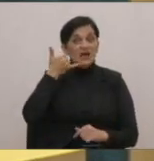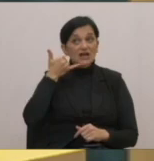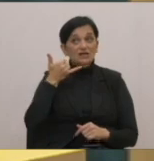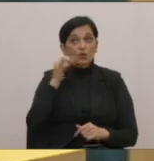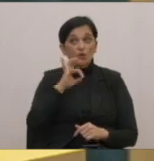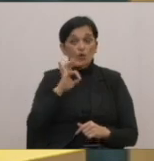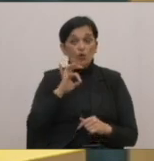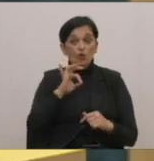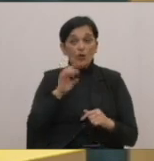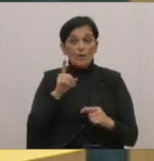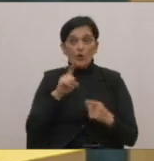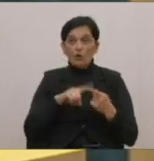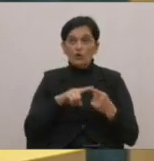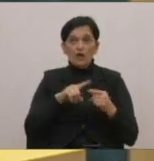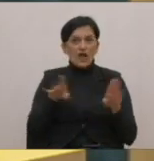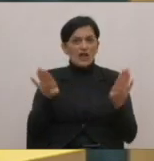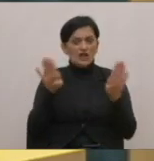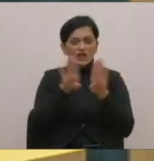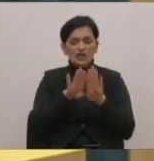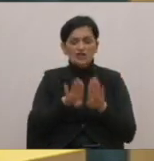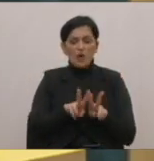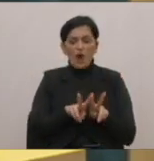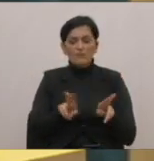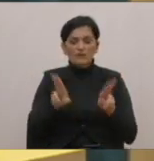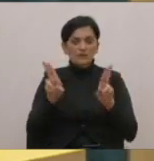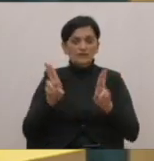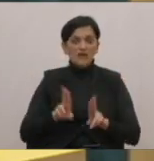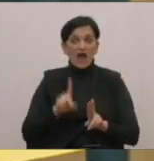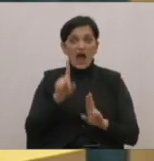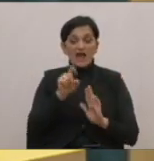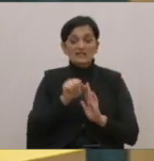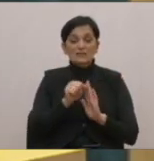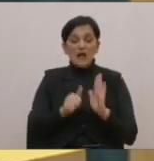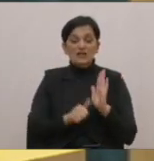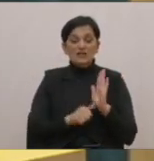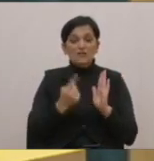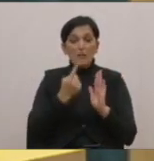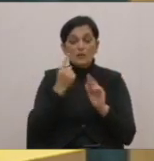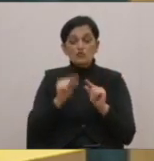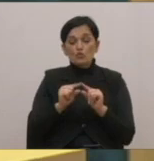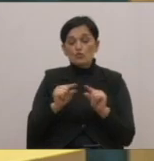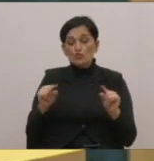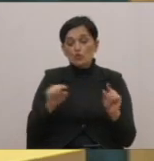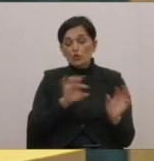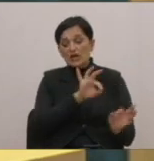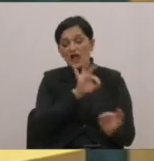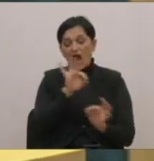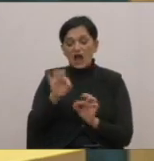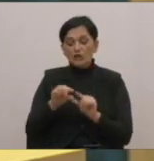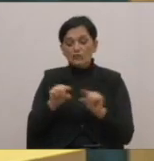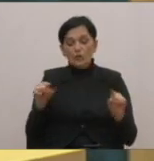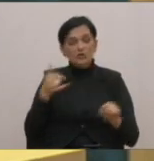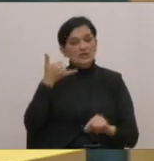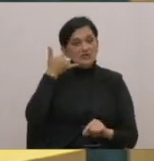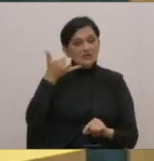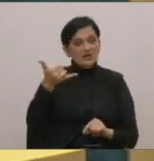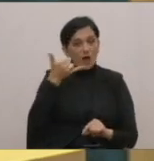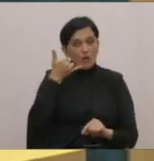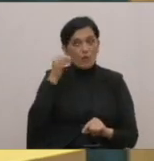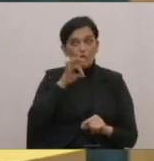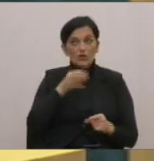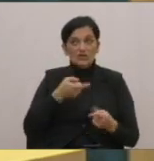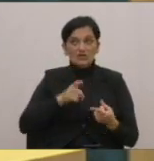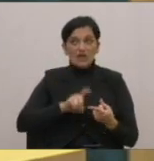რომ არის აბსოლუტურად იდენტური სტანდარტი, მხოლოდ 116 მუხლის პირველ ნაწილში არის გადმოტანილი სატელეფონო საუბართან დაკავშირებით